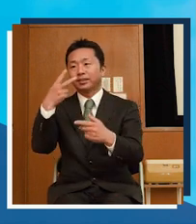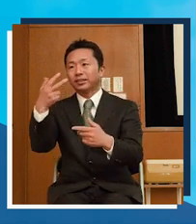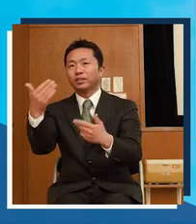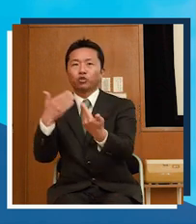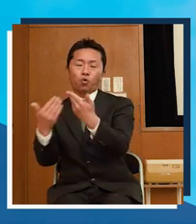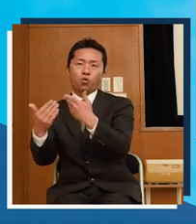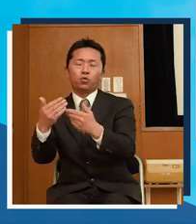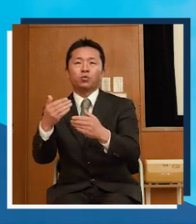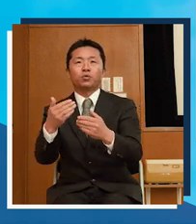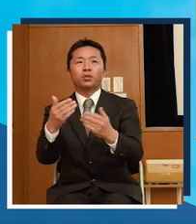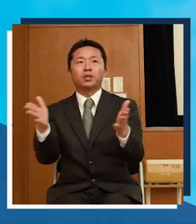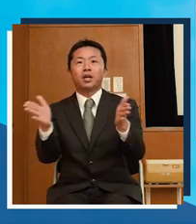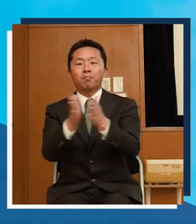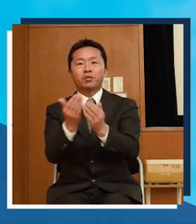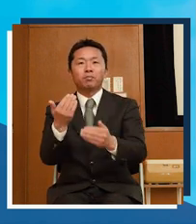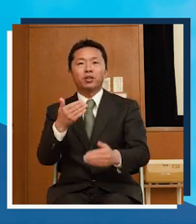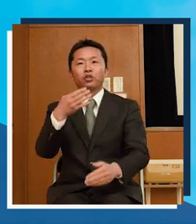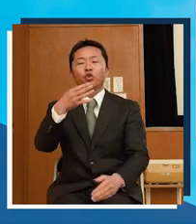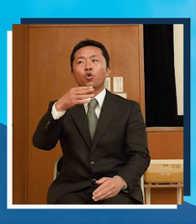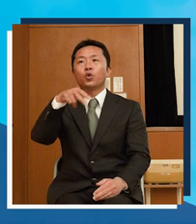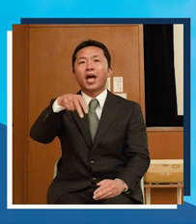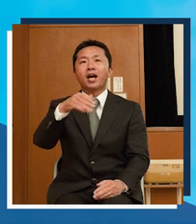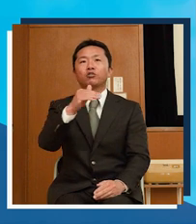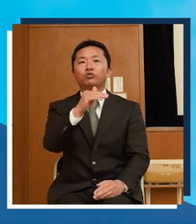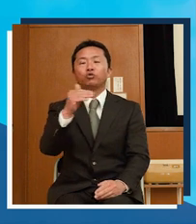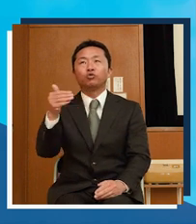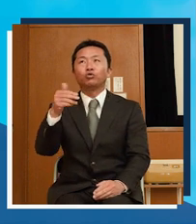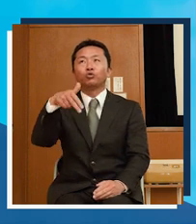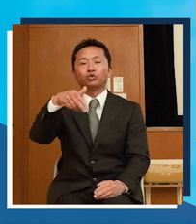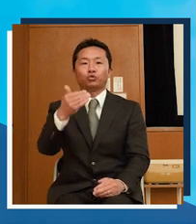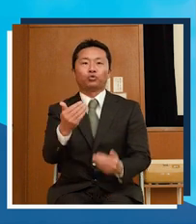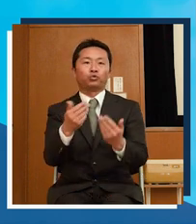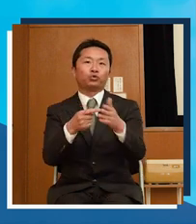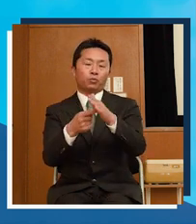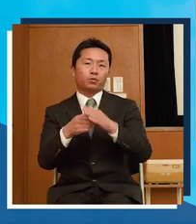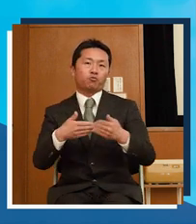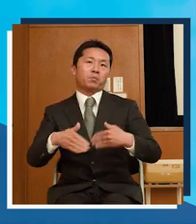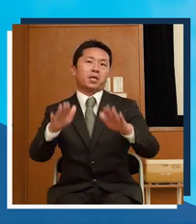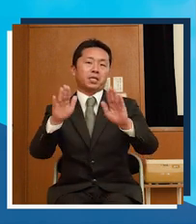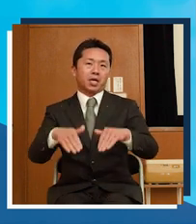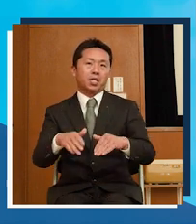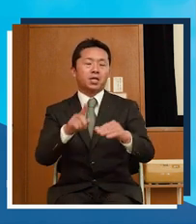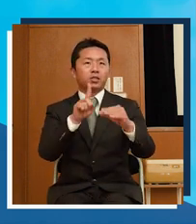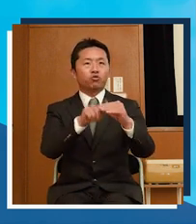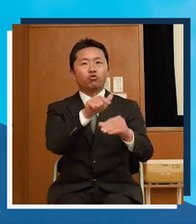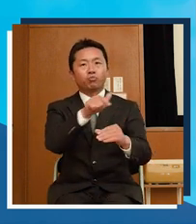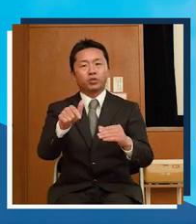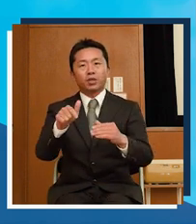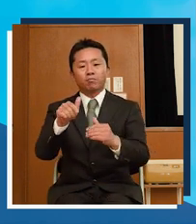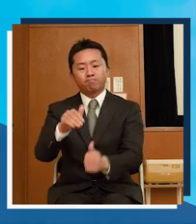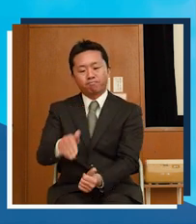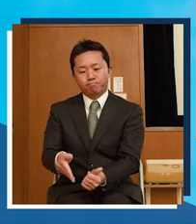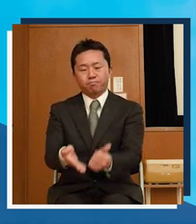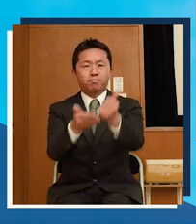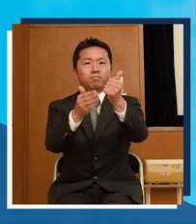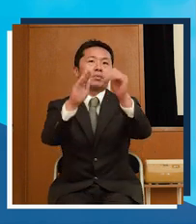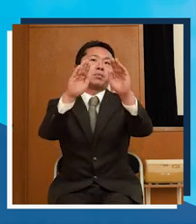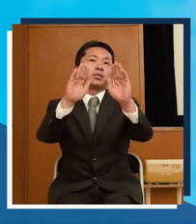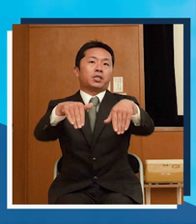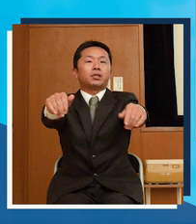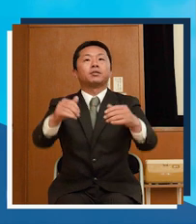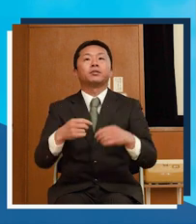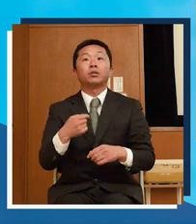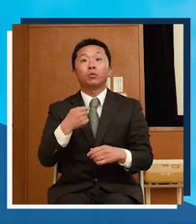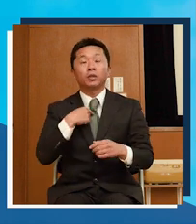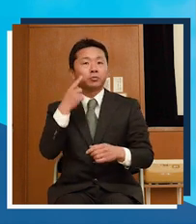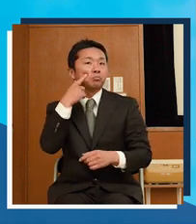ヨナグスクソンというところで生まれましたえそして沖縄本島中部でえ幼少期を過ごして成長いたしましたあの